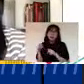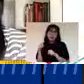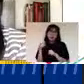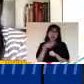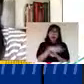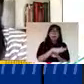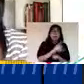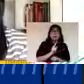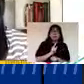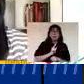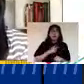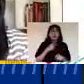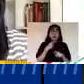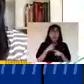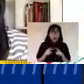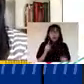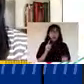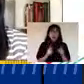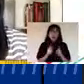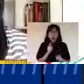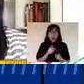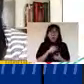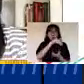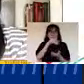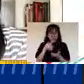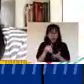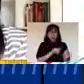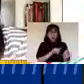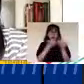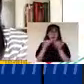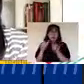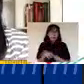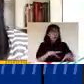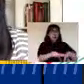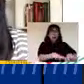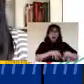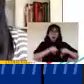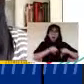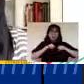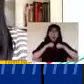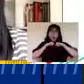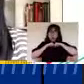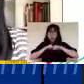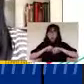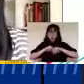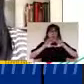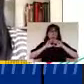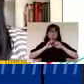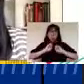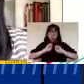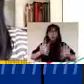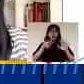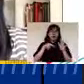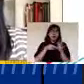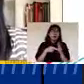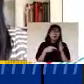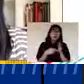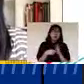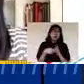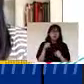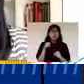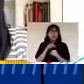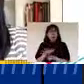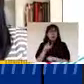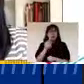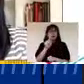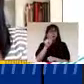ketika datanya diambil secara kolektif, maka dia tidak hanya bisa melakukan profiling terhadap 1-2 individu, tapi bahkan